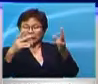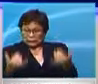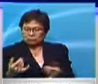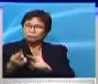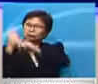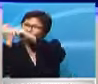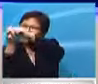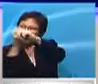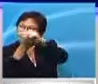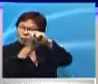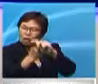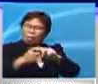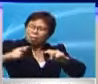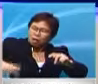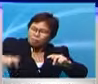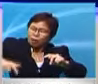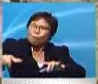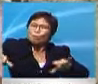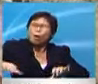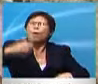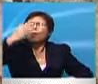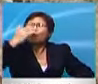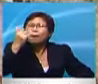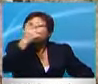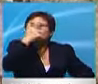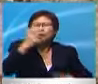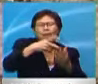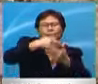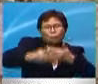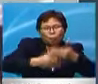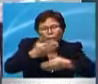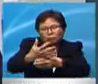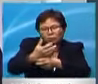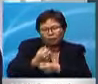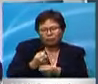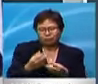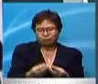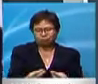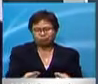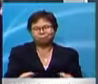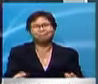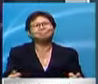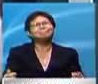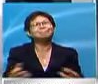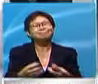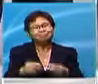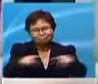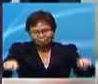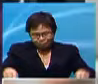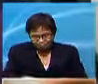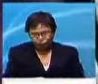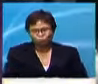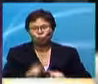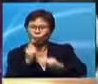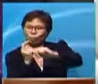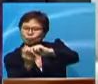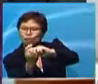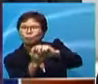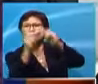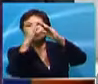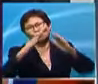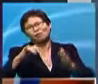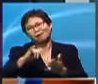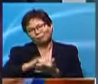dibina kelewatan projek rkb adalah disebabkan proses mendapatkan tapak sesuai untuk menempatkan rumah